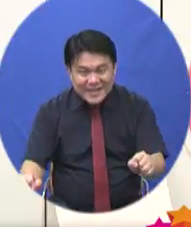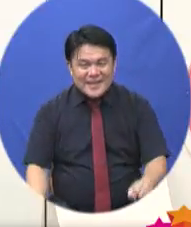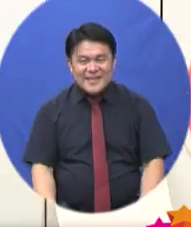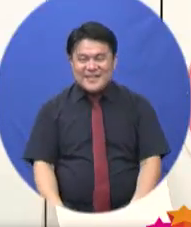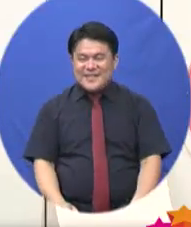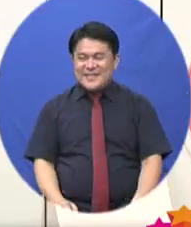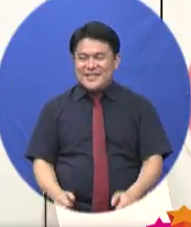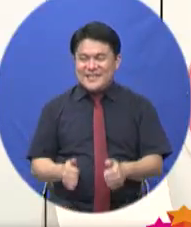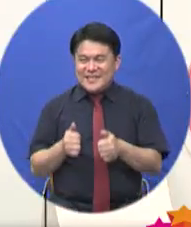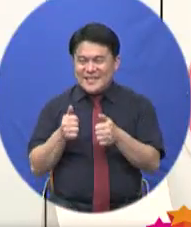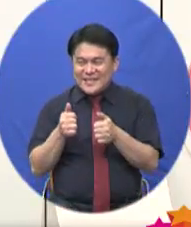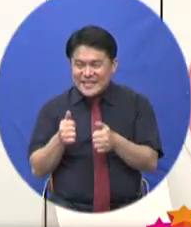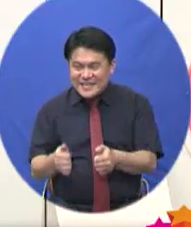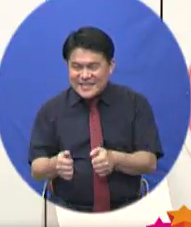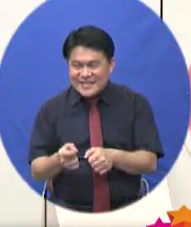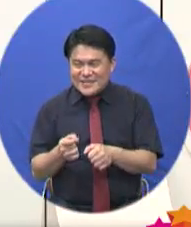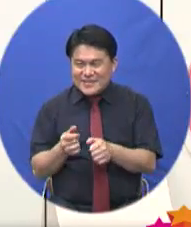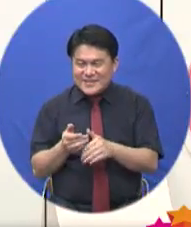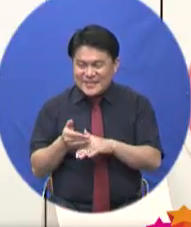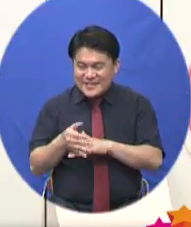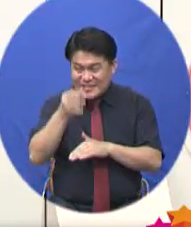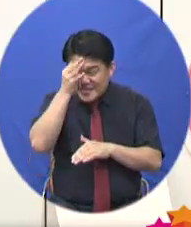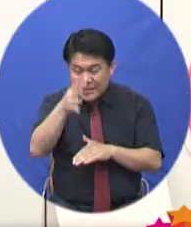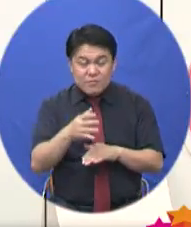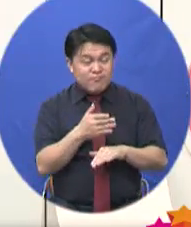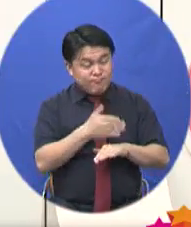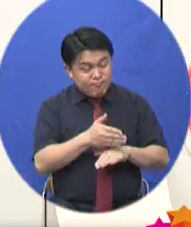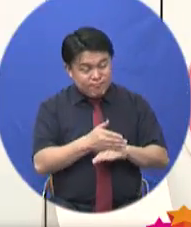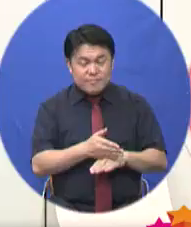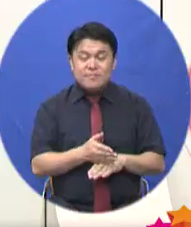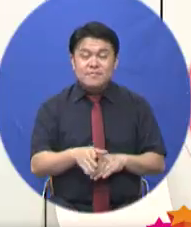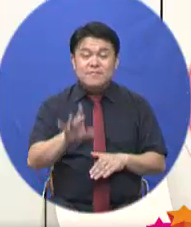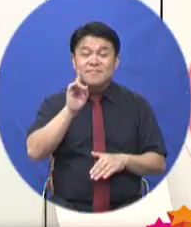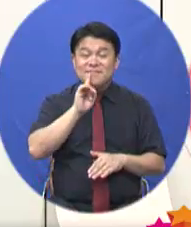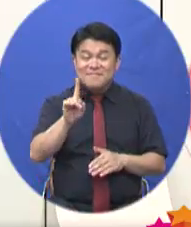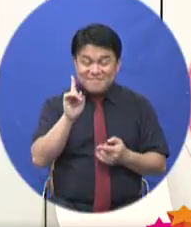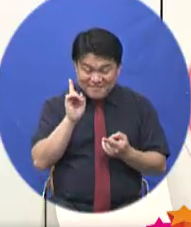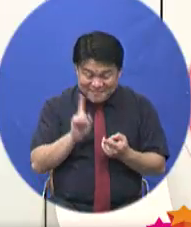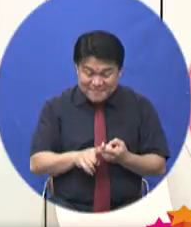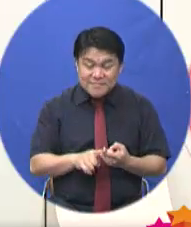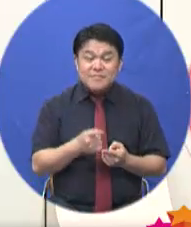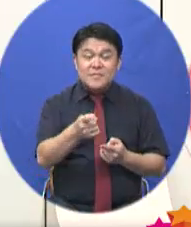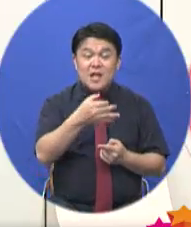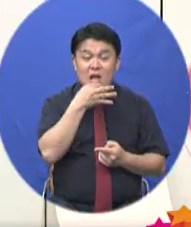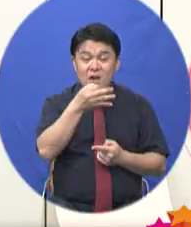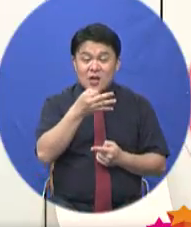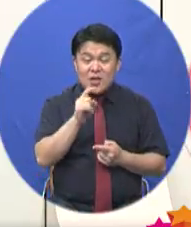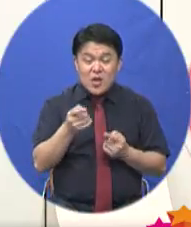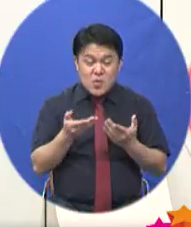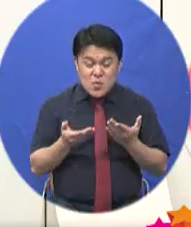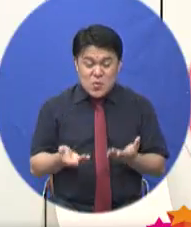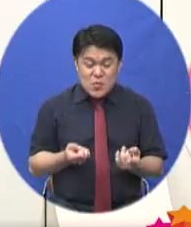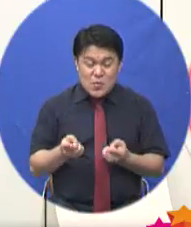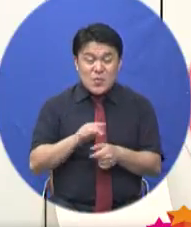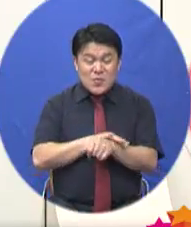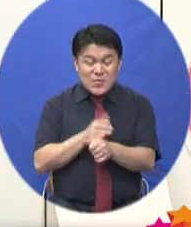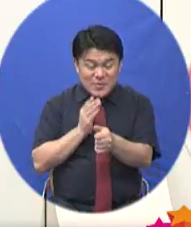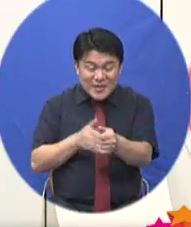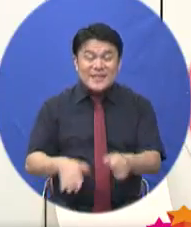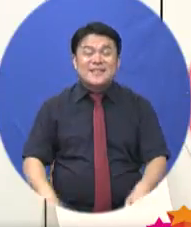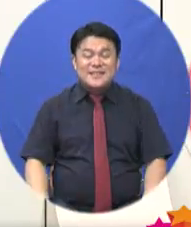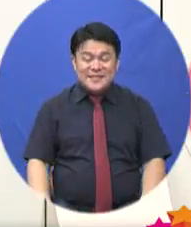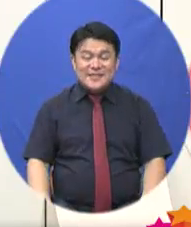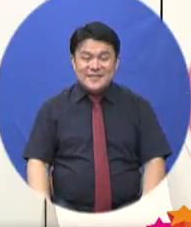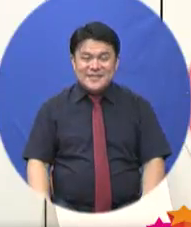제가 늦었습니다. 네, 고맙습니다. 예, 예. 모두의 말씀드린 바 같이 목소리 찬찬히 하세요. 노래를. 네,